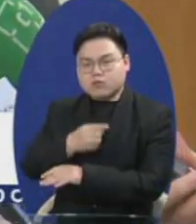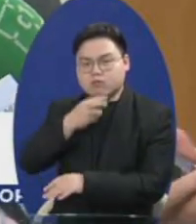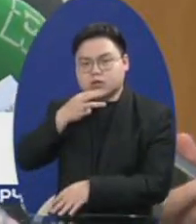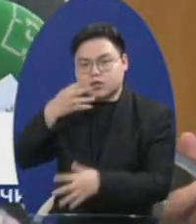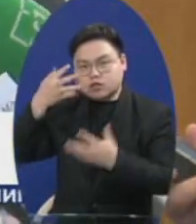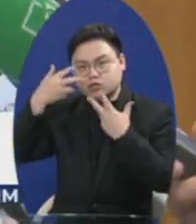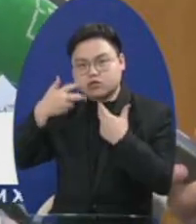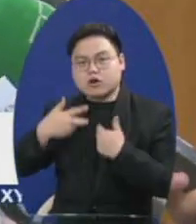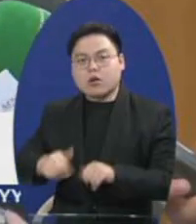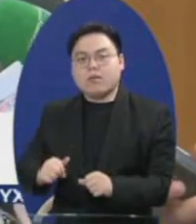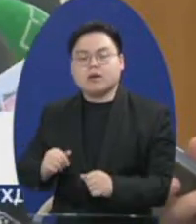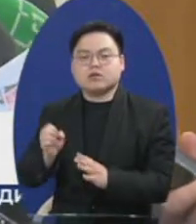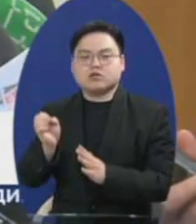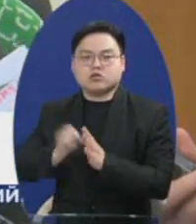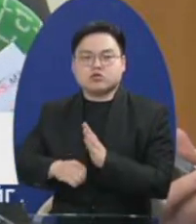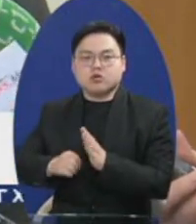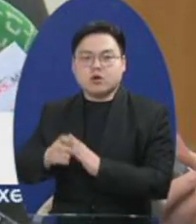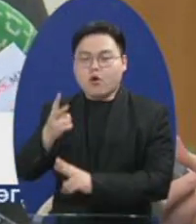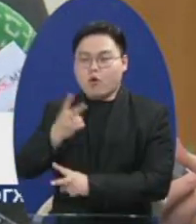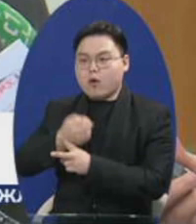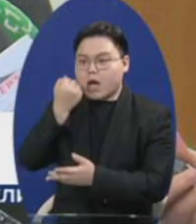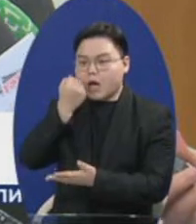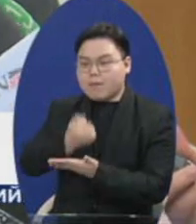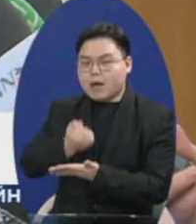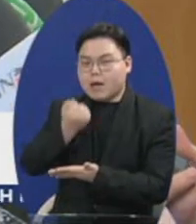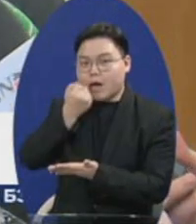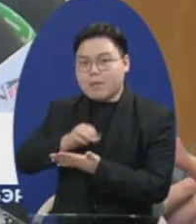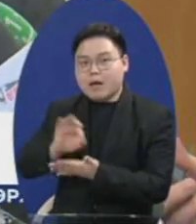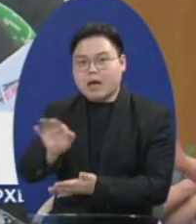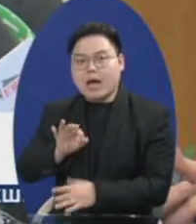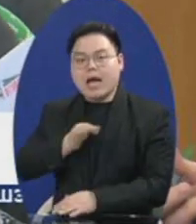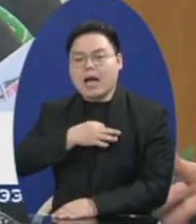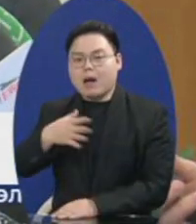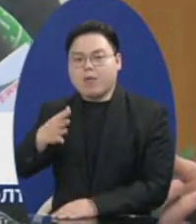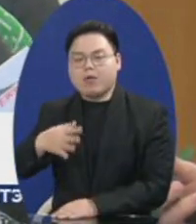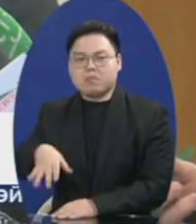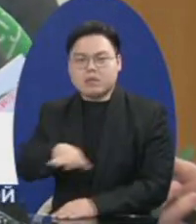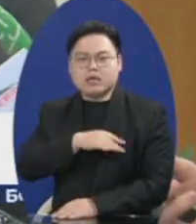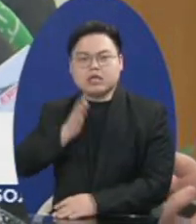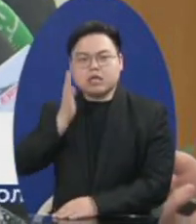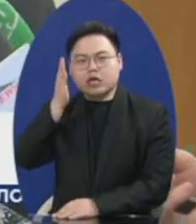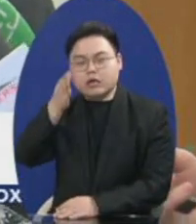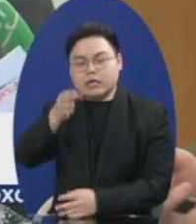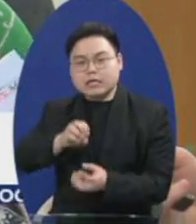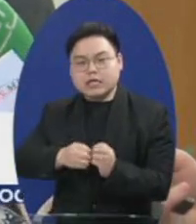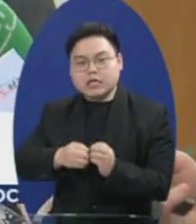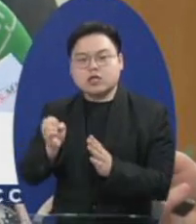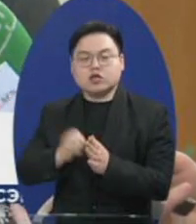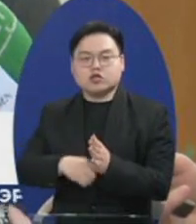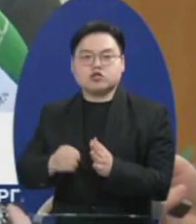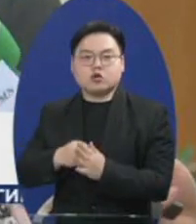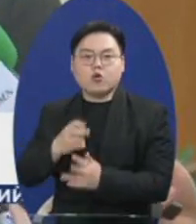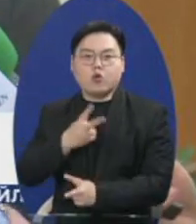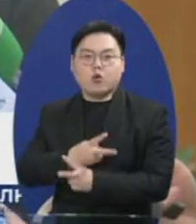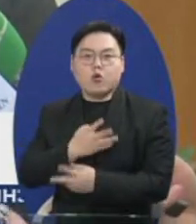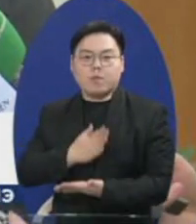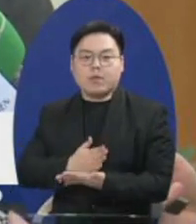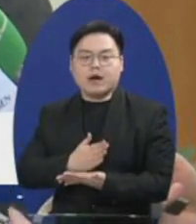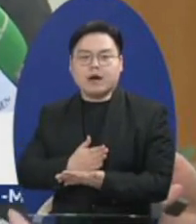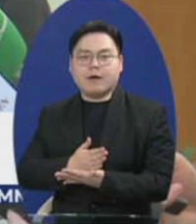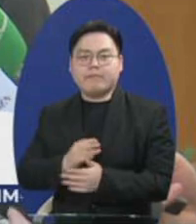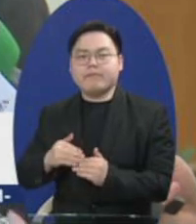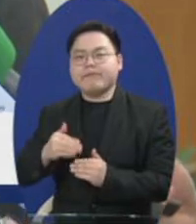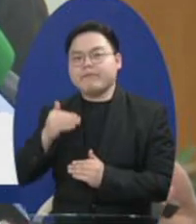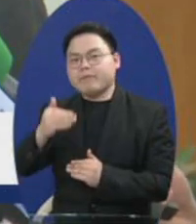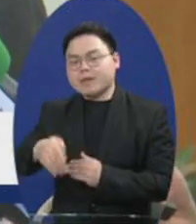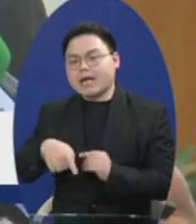аяныг заавал болоо хууль батлагдсан батлагдаагүй бидэнд одоо хэрэгжүүлэх ийм одоо хууль хэрэгцсэн боломж бол би тэгэхээр цаашдаа энэ